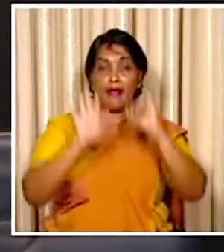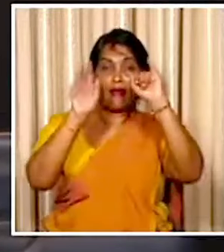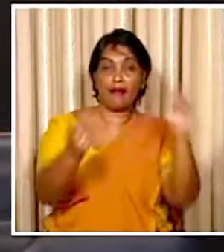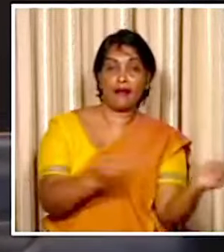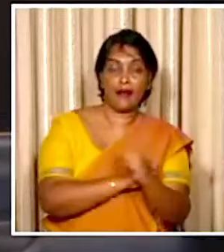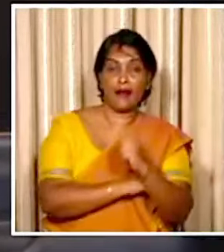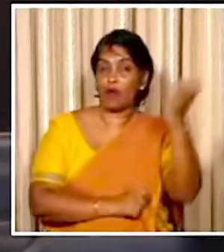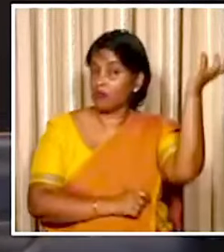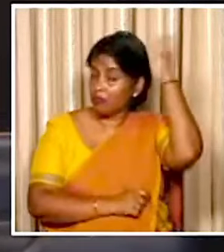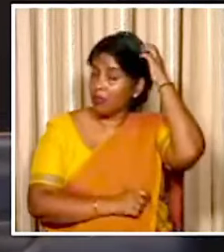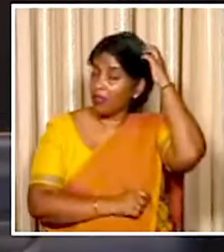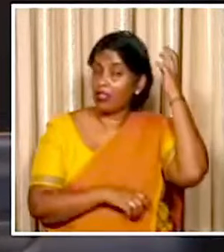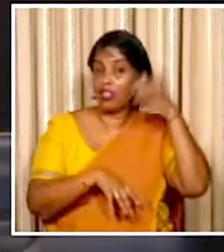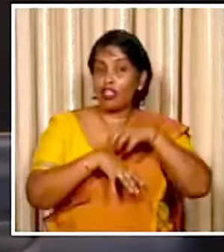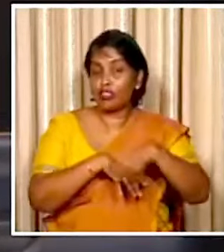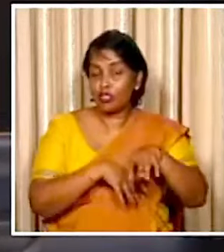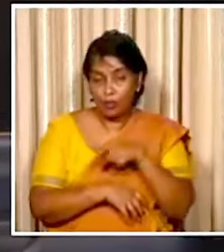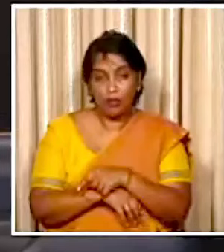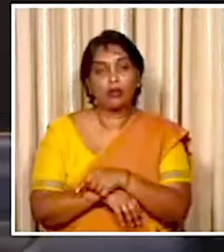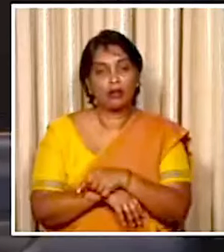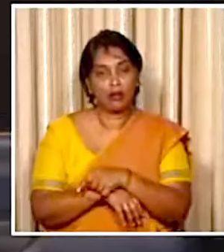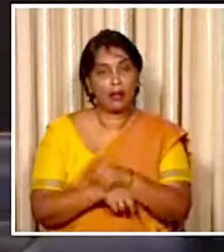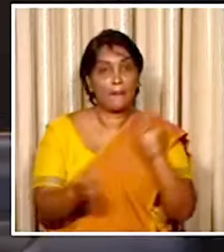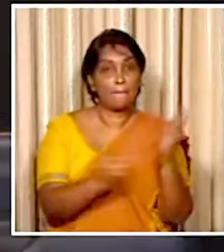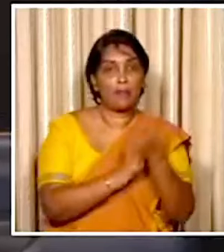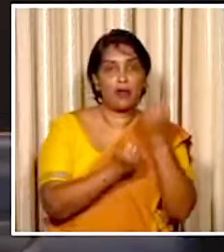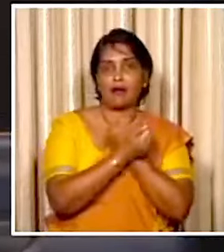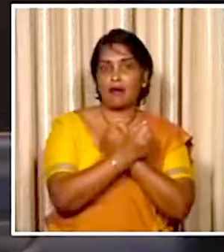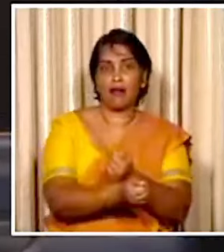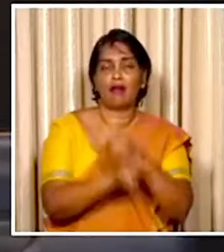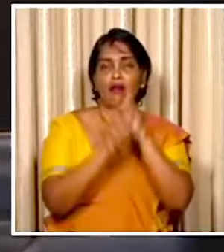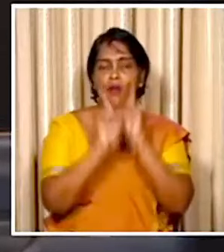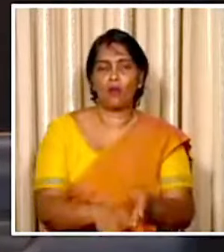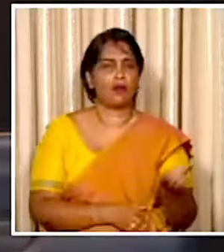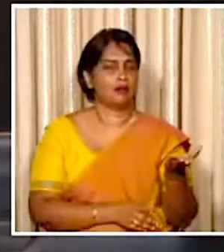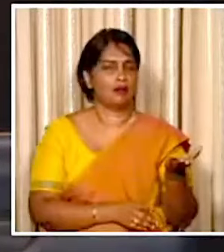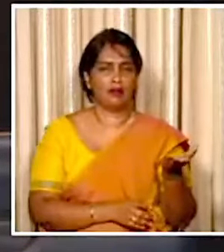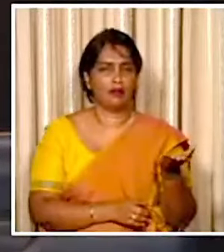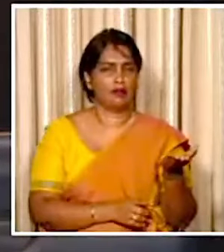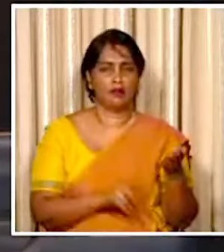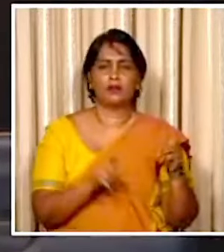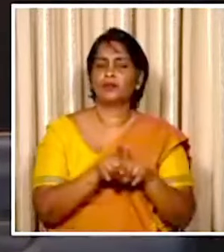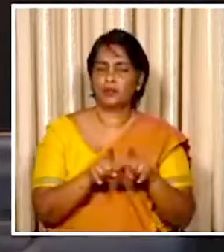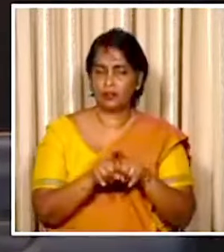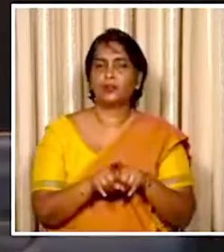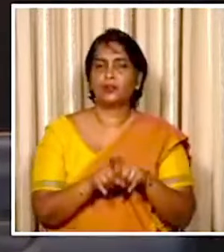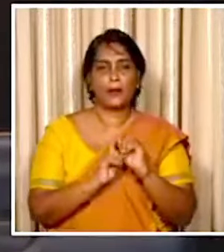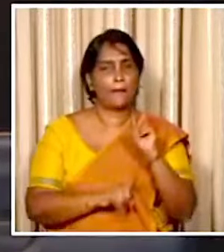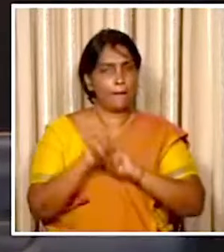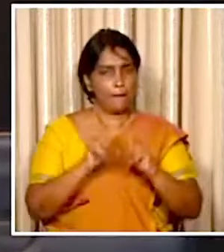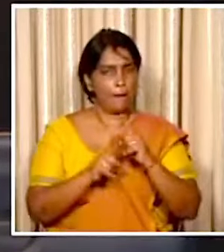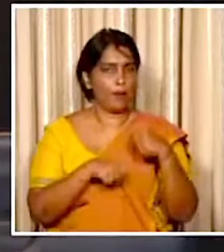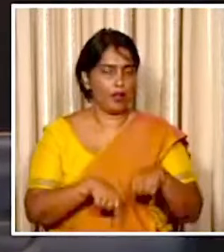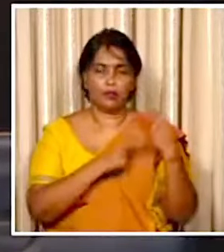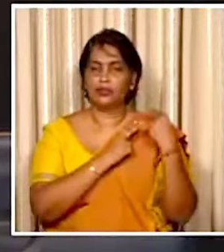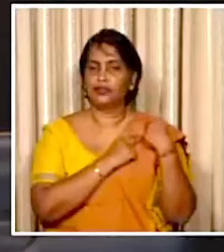ඔලුවේ වැදලා තුවාල වුණොත් හරි වෙන අනතුරක් වුණොත් හරි බැට්මන් අත්අඩංගුවට ගන්නවා වගේ වැඩක් තමයි වෙලා තියෙන්නේ. ඒ නිසා මම හිතන්නේ අපි පාර්ලිමේන්තුවට වගකීමක්